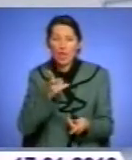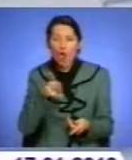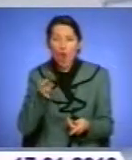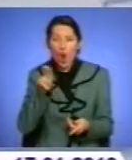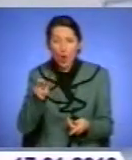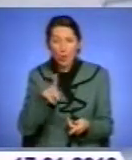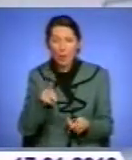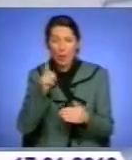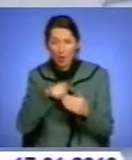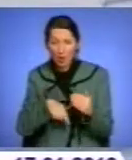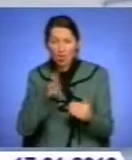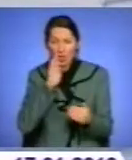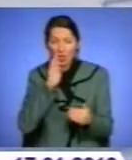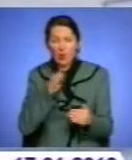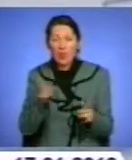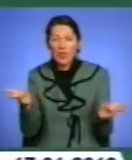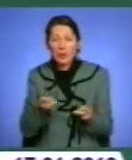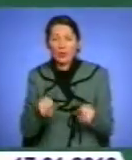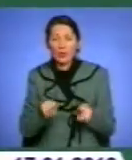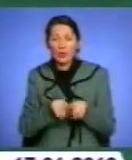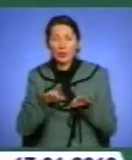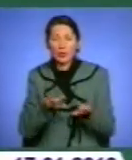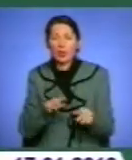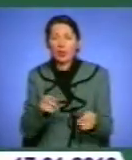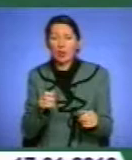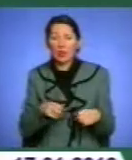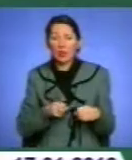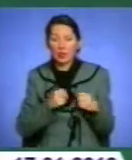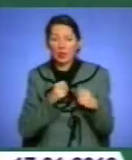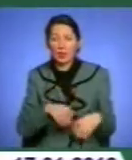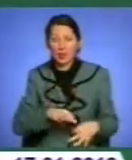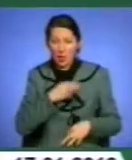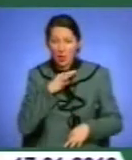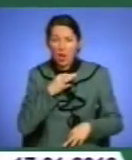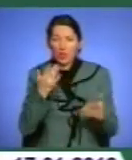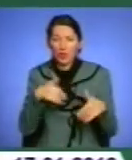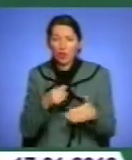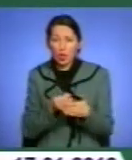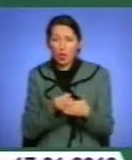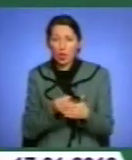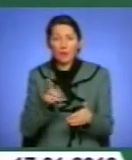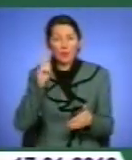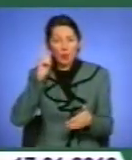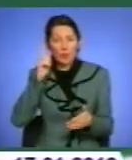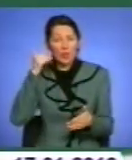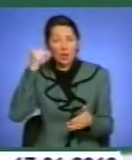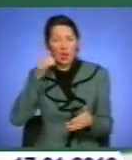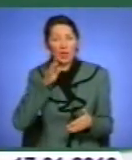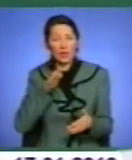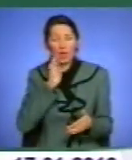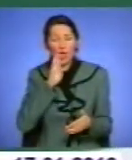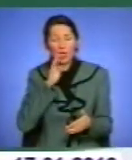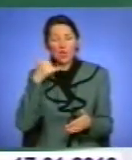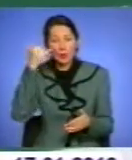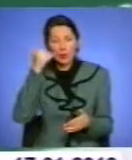переконати тернополянку у необхідності такої процедури, налякали втратою грошей. Далі на мобільний потерпілої надійшло смс-повідомлення, і